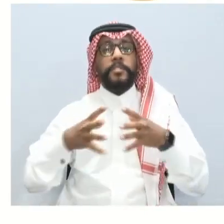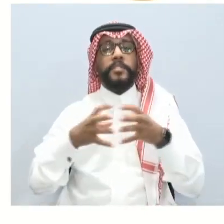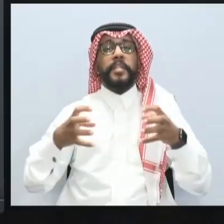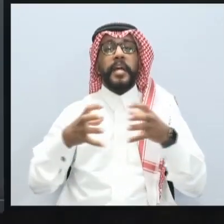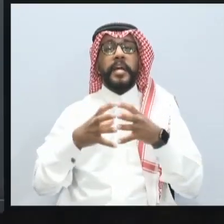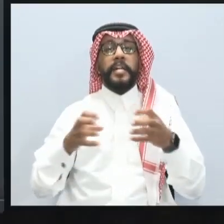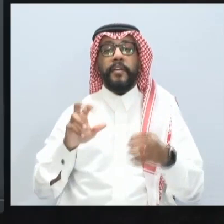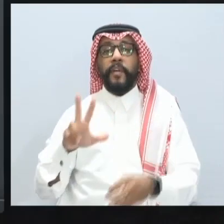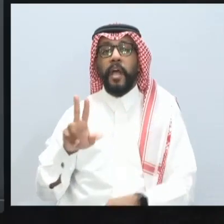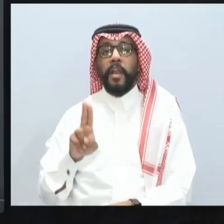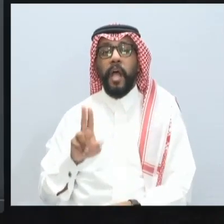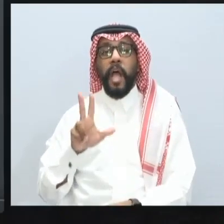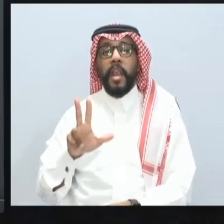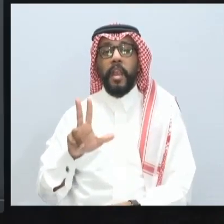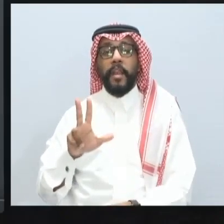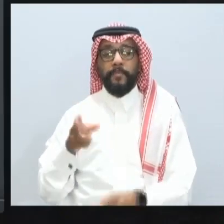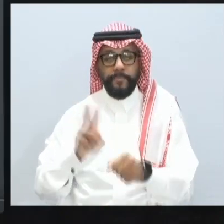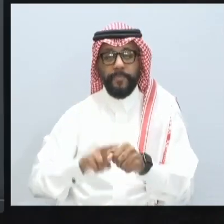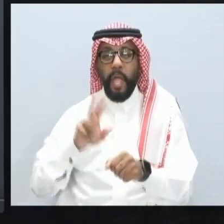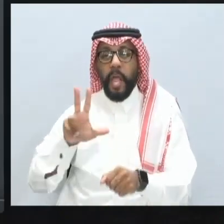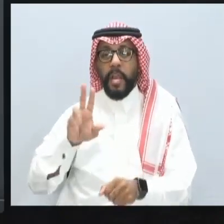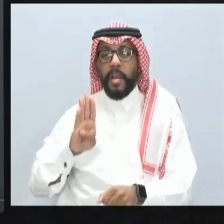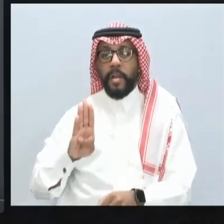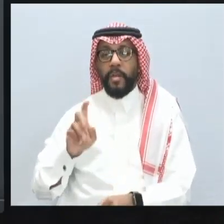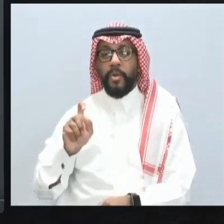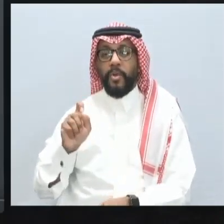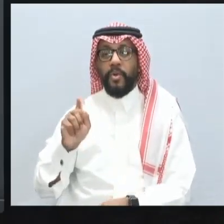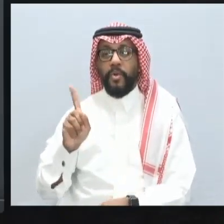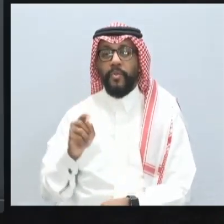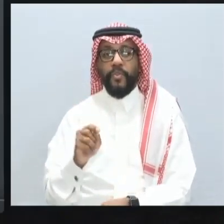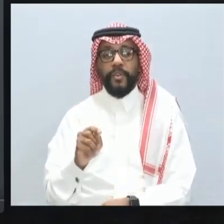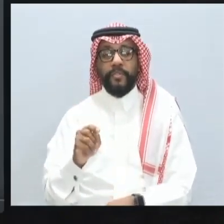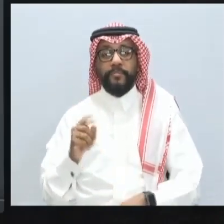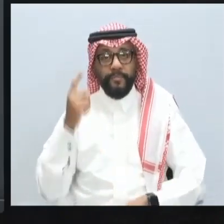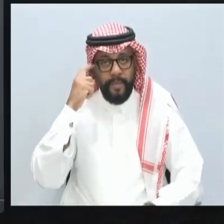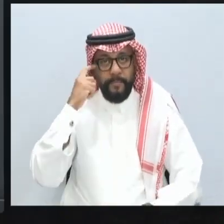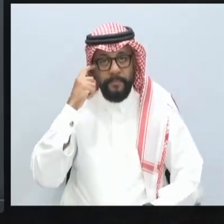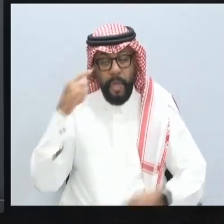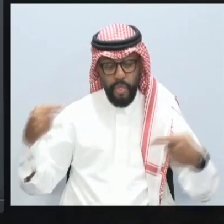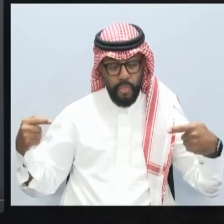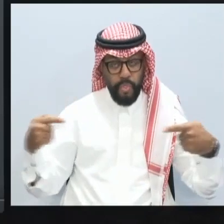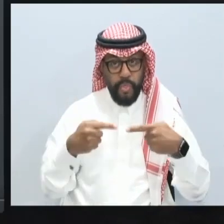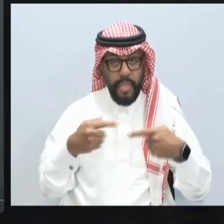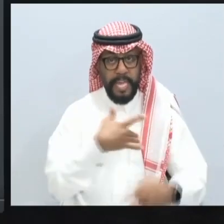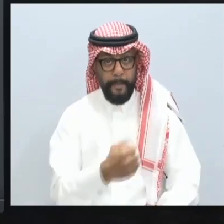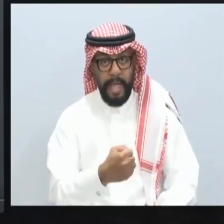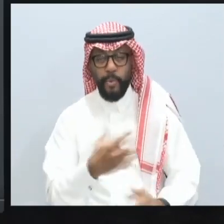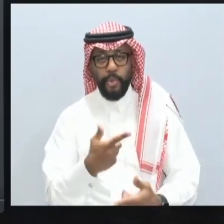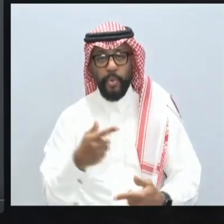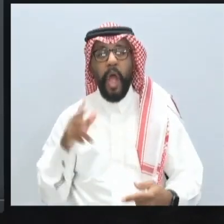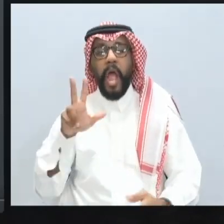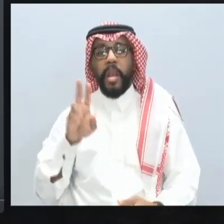الكفر الاكبر ما تعريف الكفر الاكبر الكفر ضد الايمان بلا شك فنقول عدم